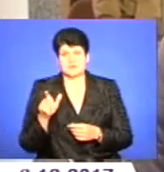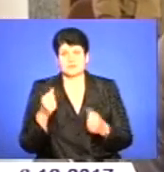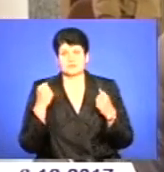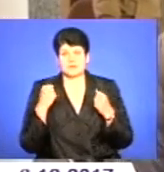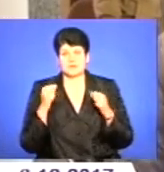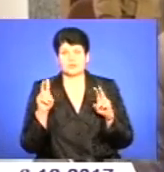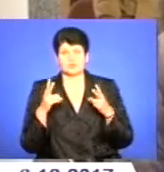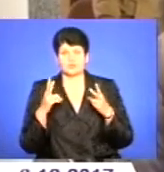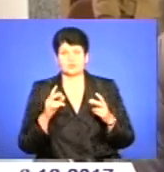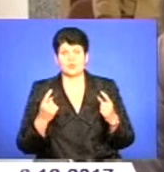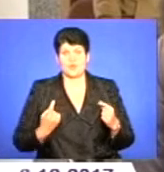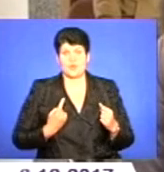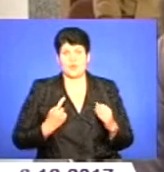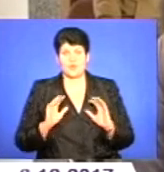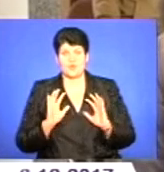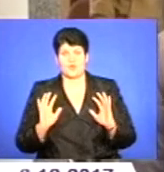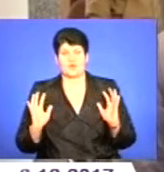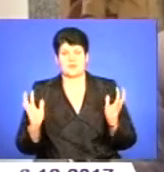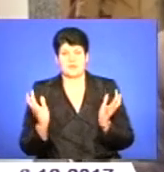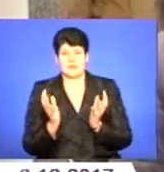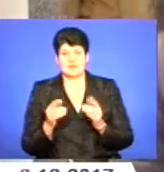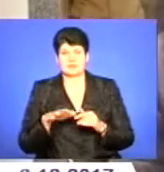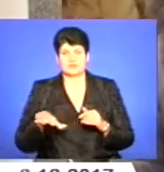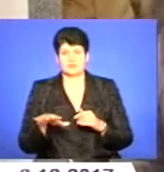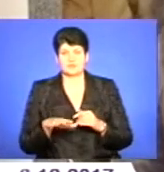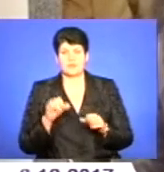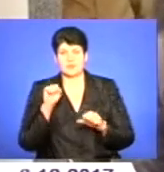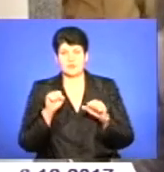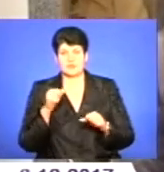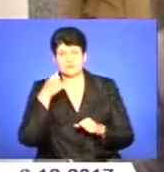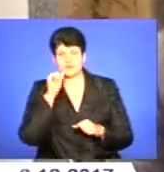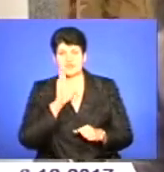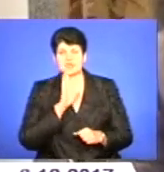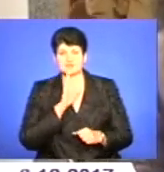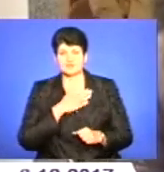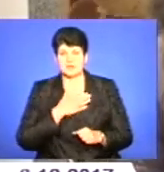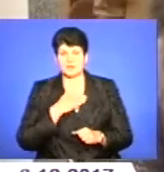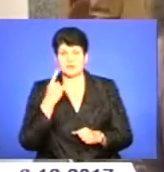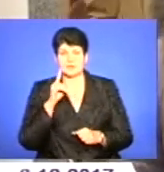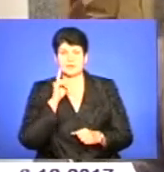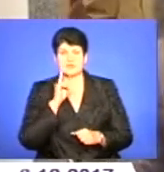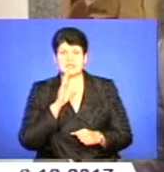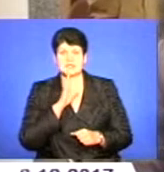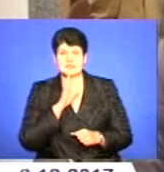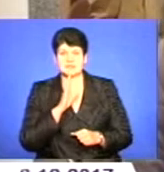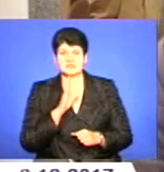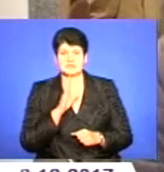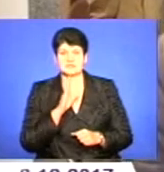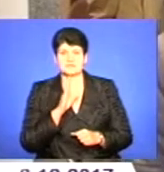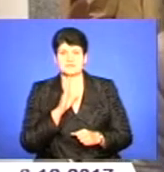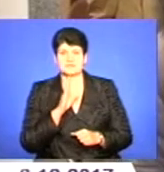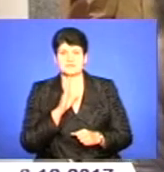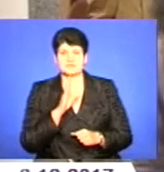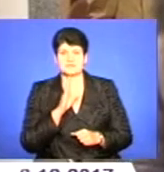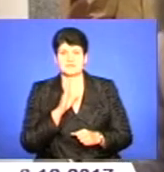були, охороняли територію Березіля. Побили вчора жіночку нашу, одній молодій дівчині наставляли під